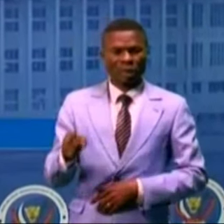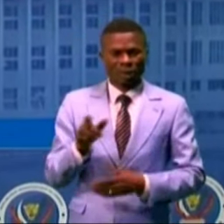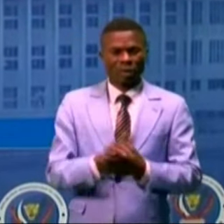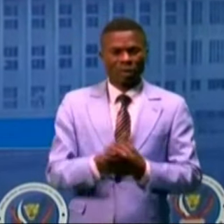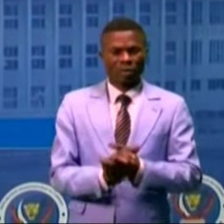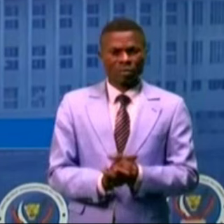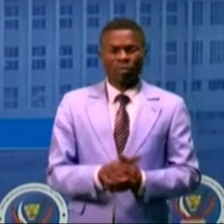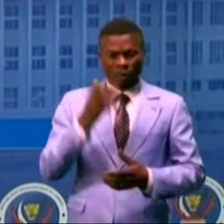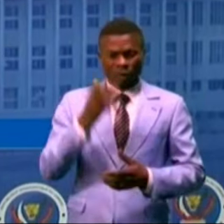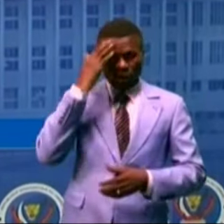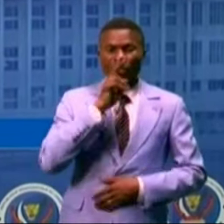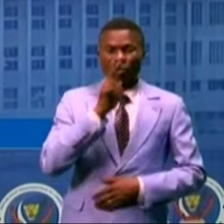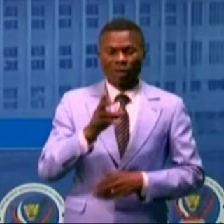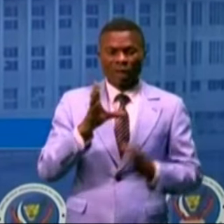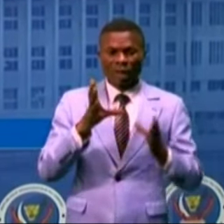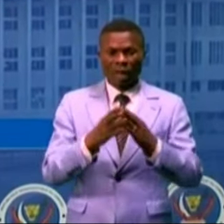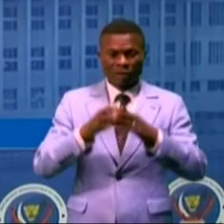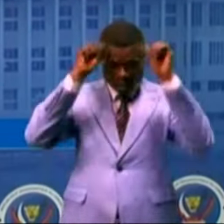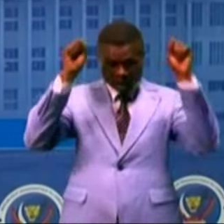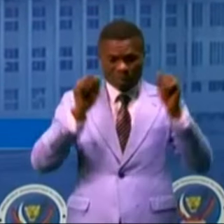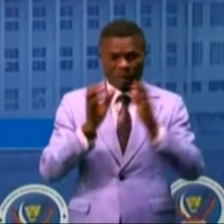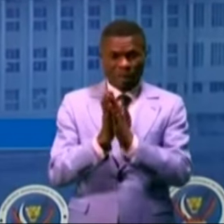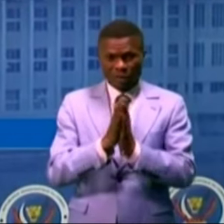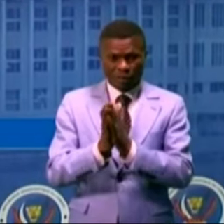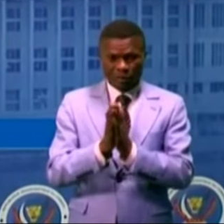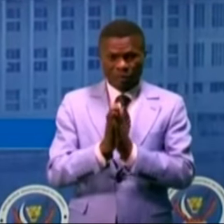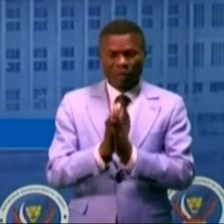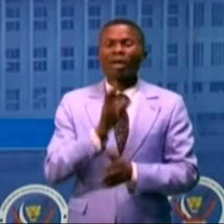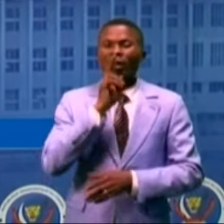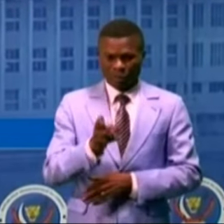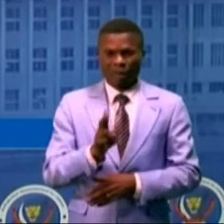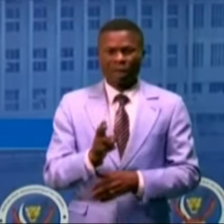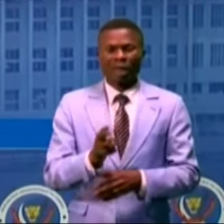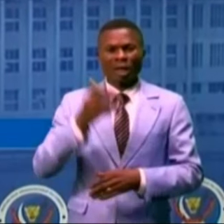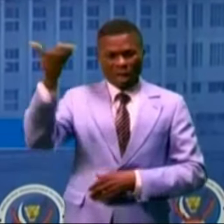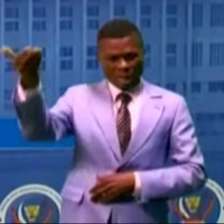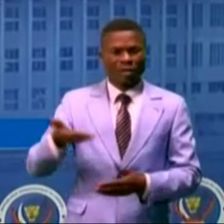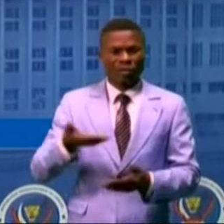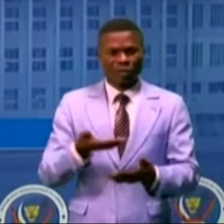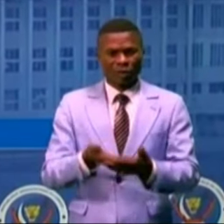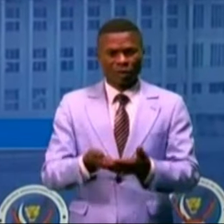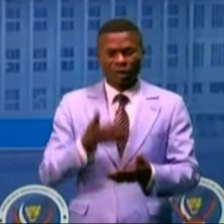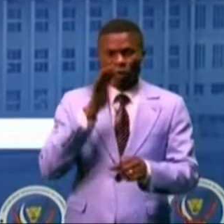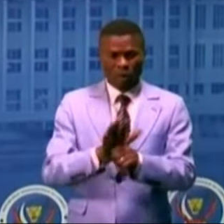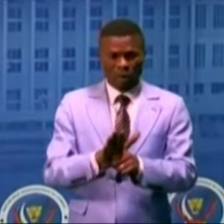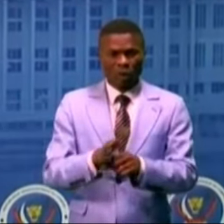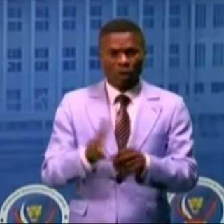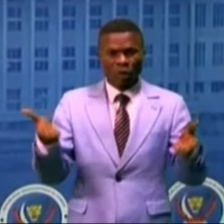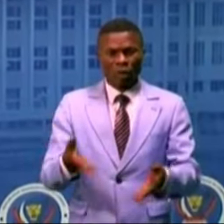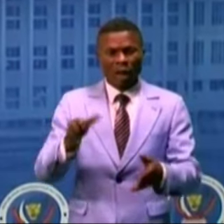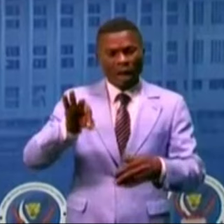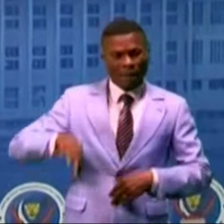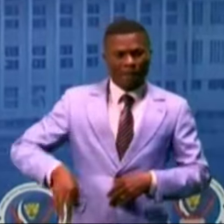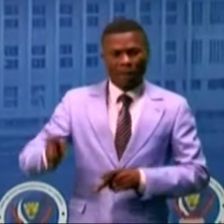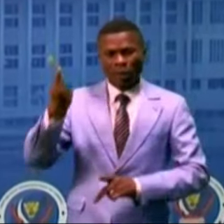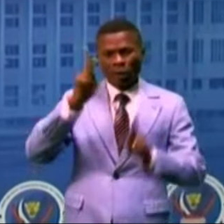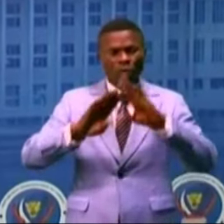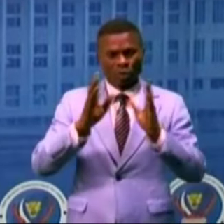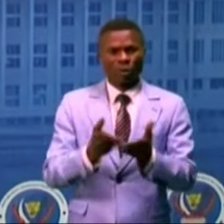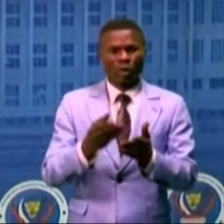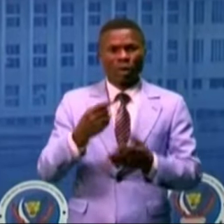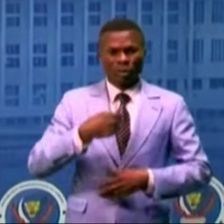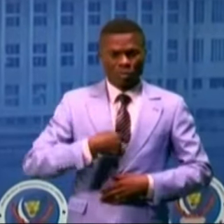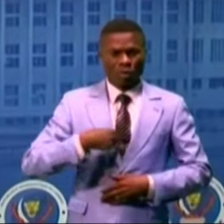sûr et certain qu'avec le président Kamer, tout ira vite et ça sera bien fait. Parce qu'il avait promis qu'il est là pour l'intérêt de la population. Et